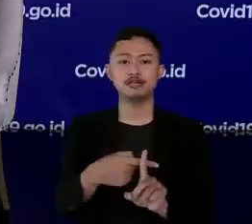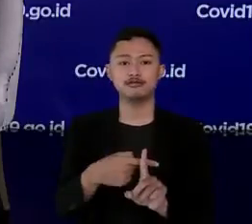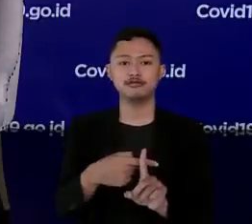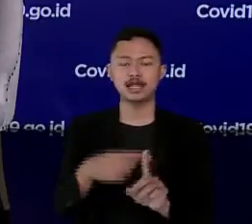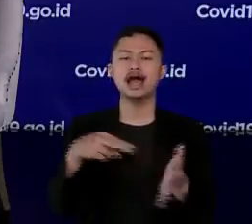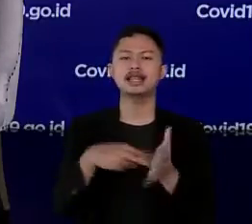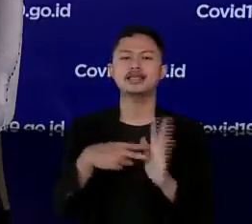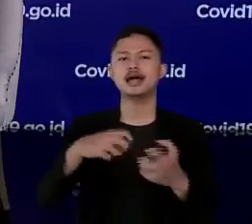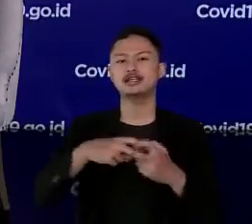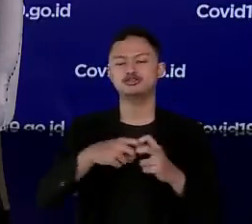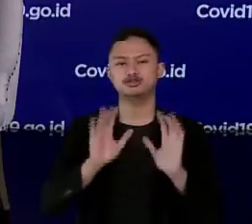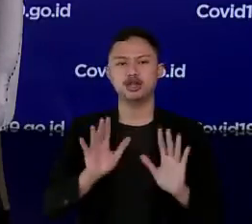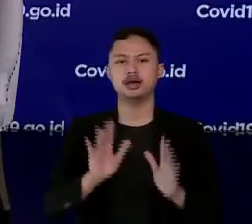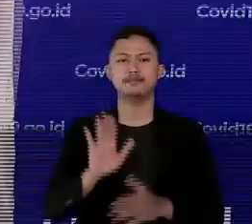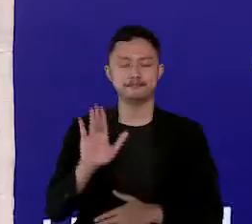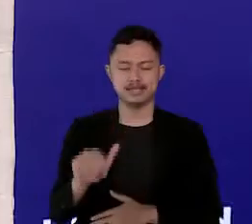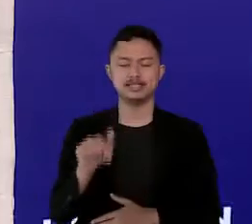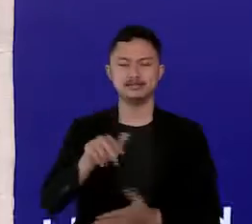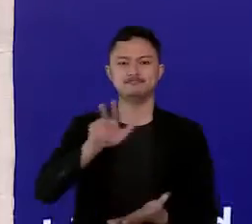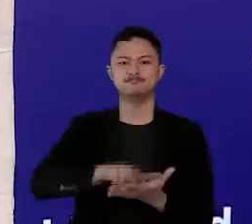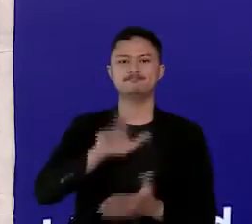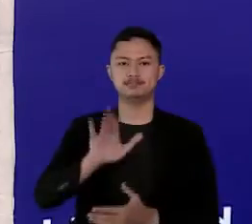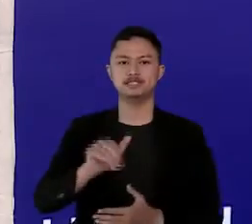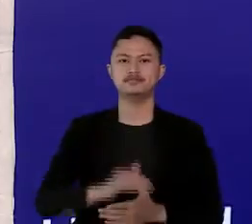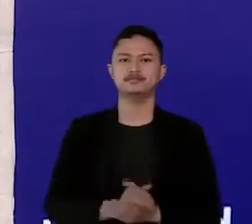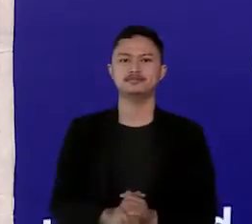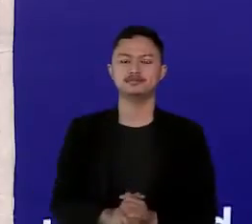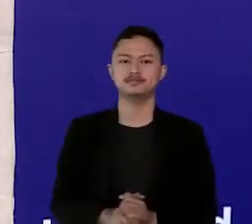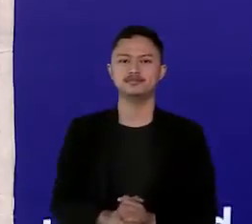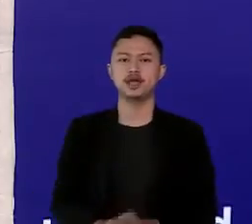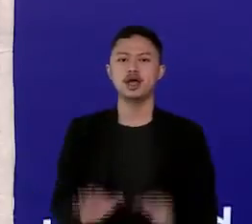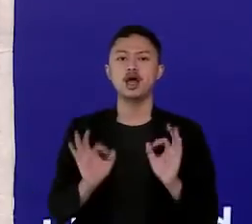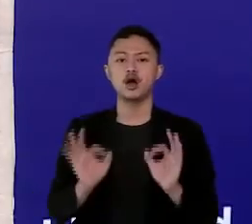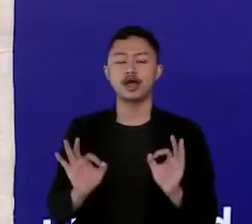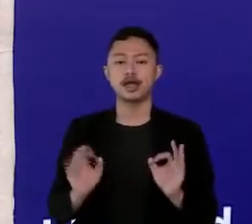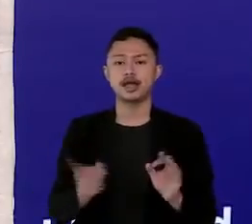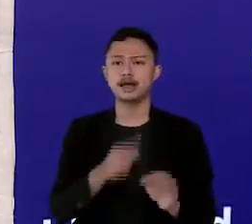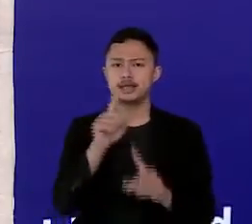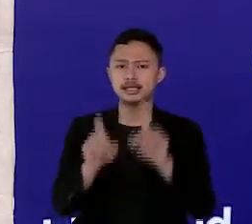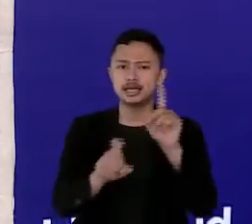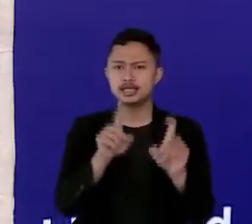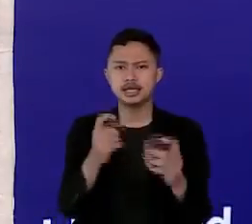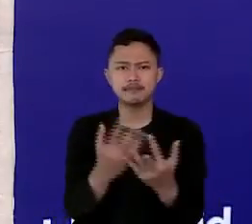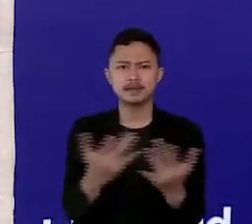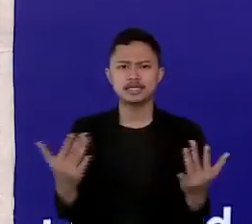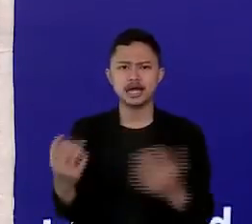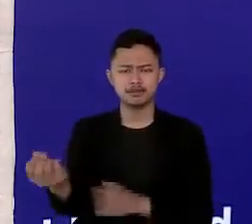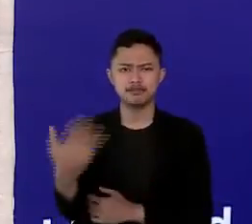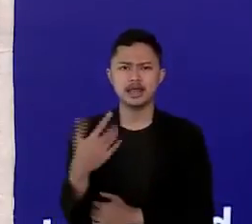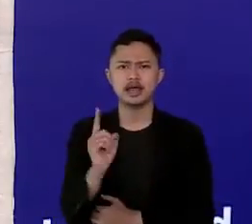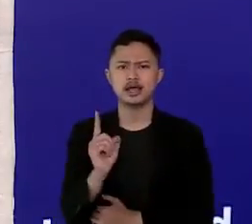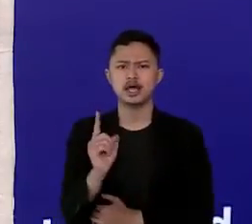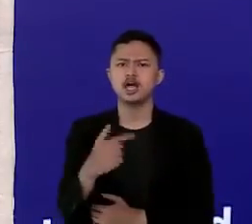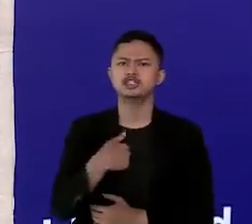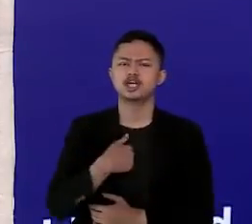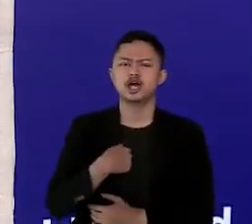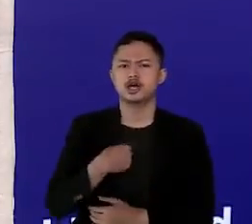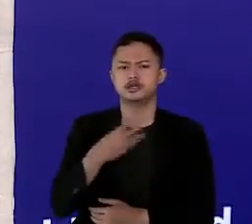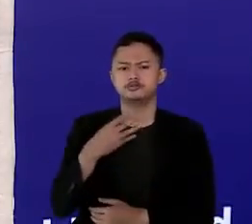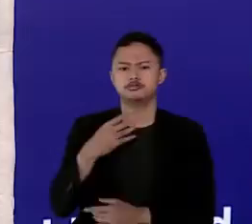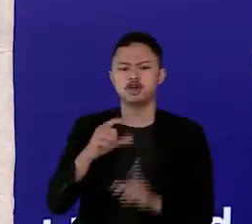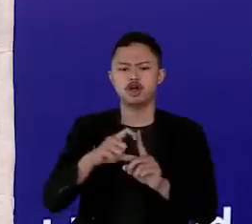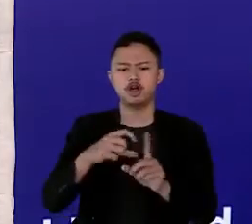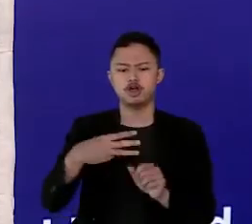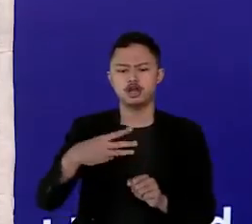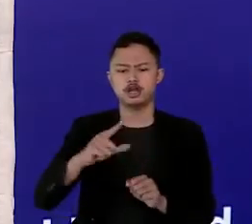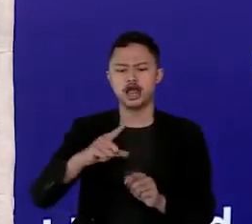pertanyaan yang mungkin banyak dirasakan oleh masyarakat terutama yang pernah terpapar atau sebagai penyintas ada yang berpendapat menyatakan meski pernah terpapar